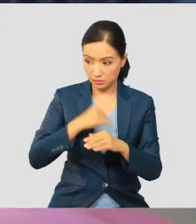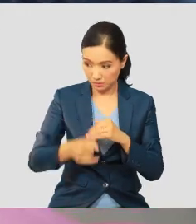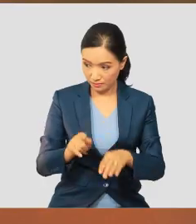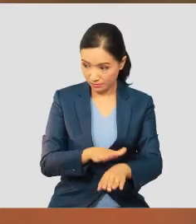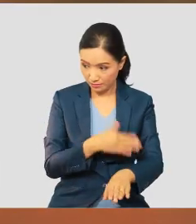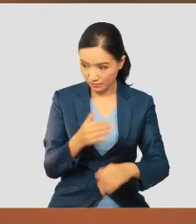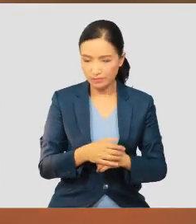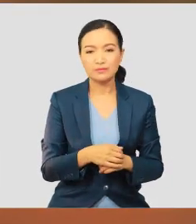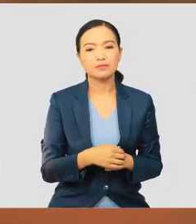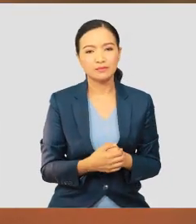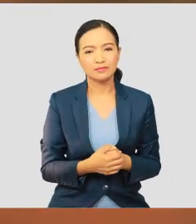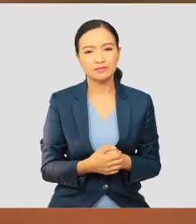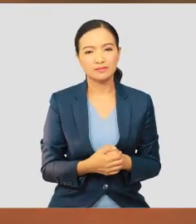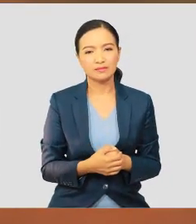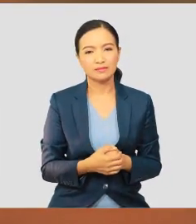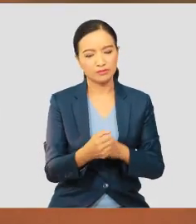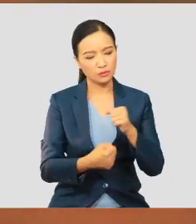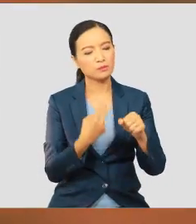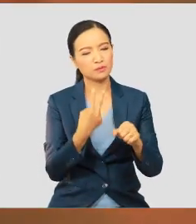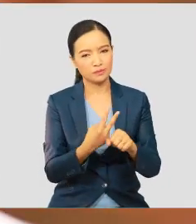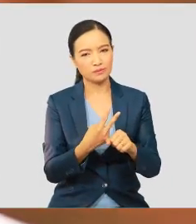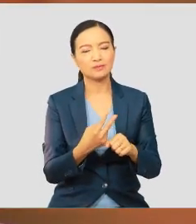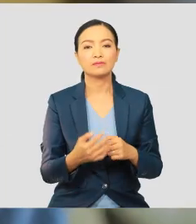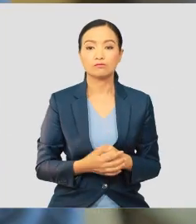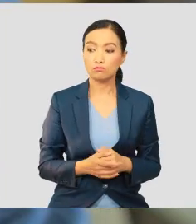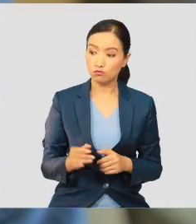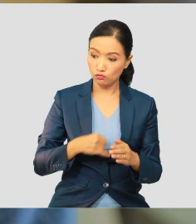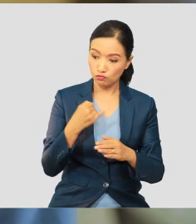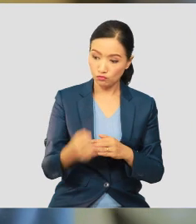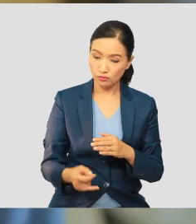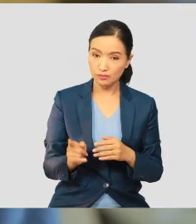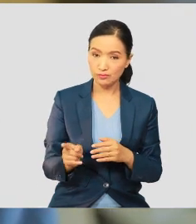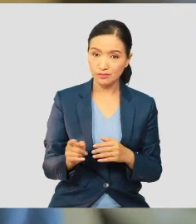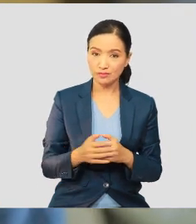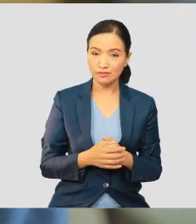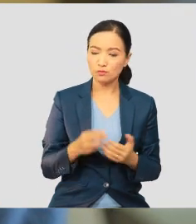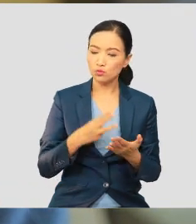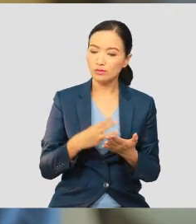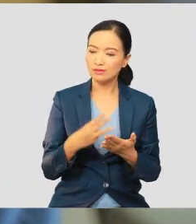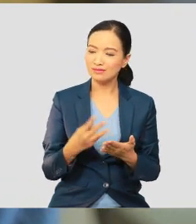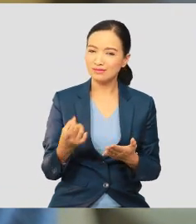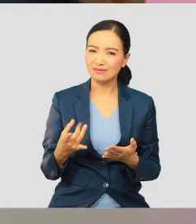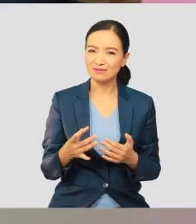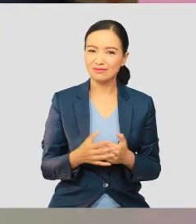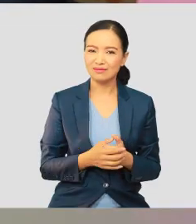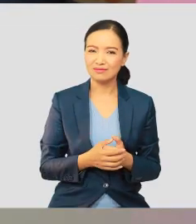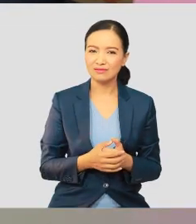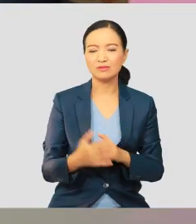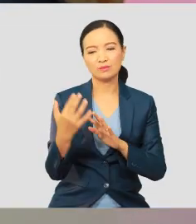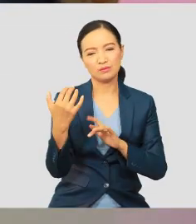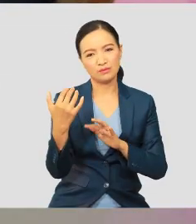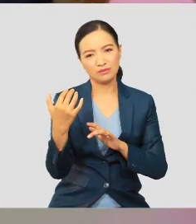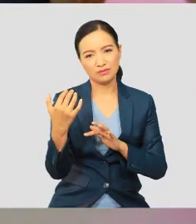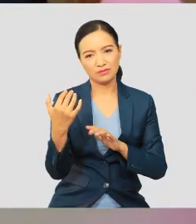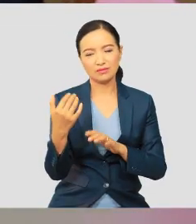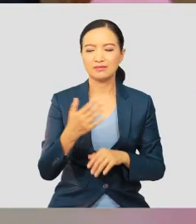ครับ 2ปีค่ะ 2ปีแล้วตอนเรียนจบนี้เรียนจบวิชาอะไรมาครับ คอมพิวเต